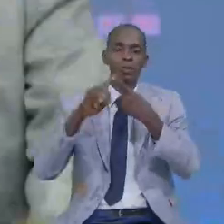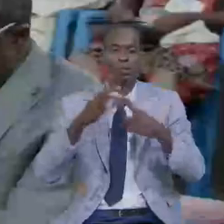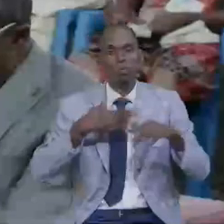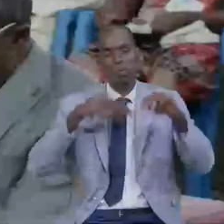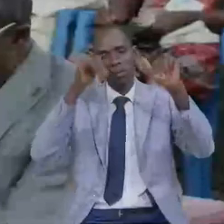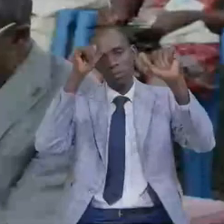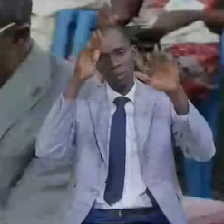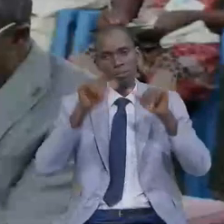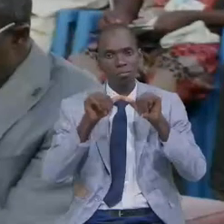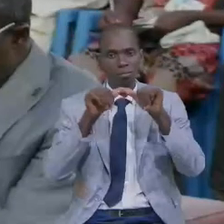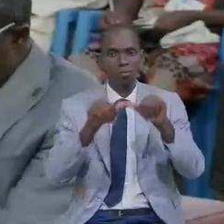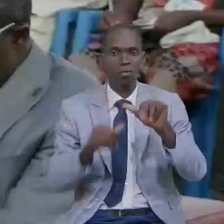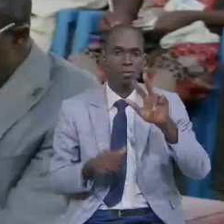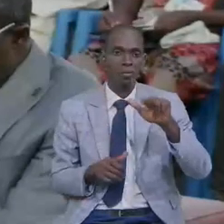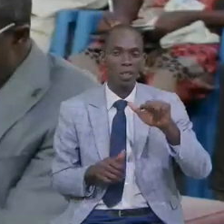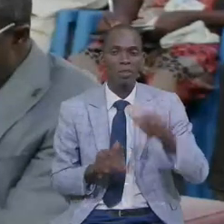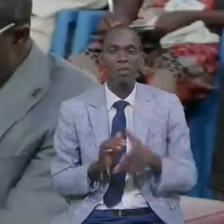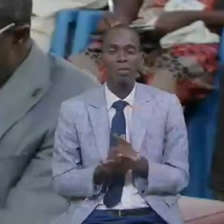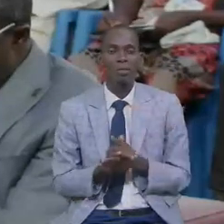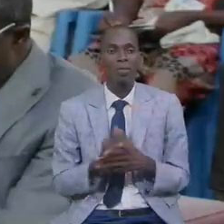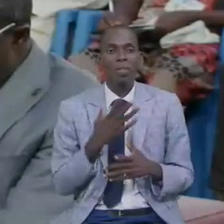verset 13. Verset 13.